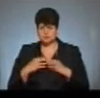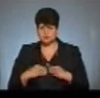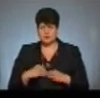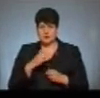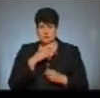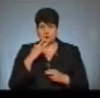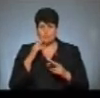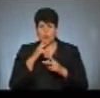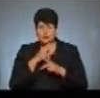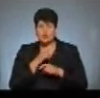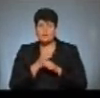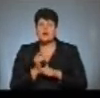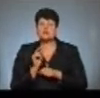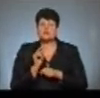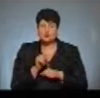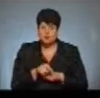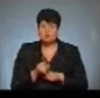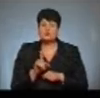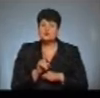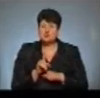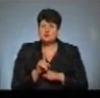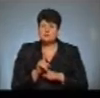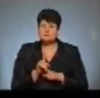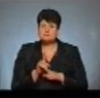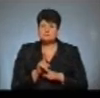багато помилок діти роблять саме тому, що вони